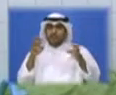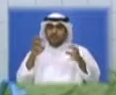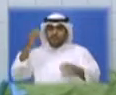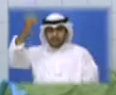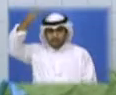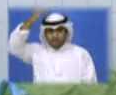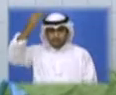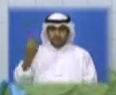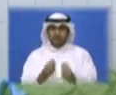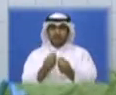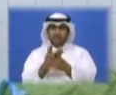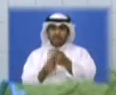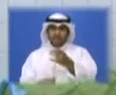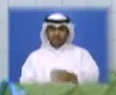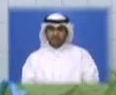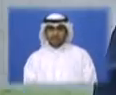الدماغي عند الأطفال.